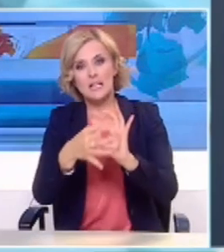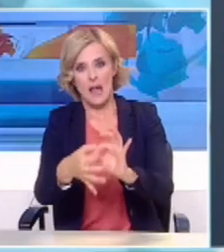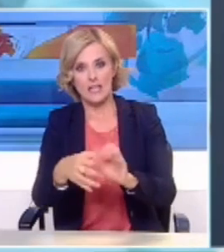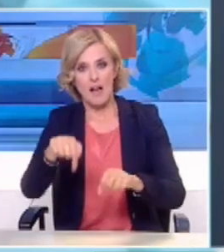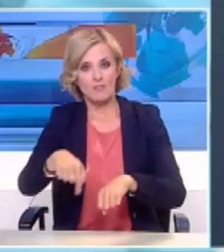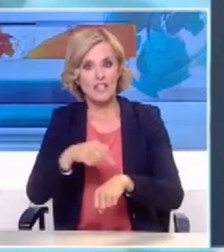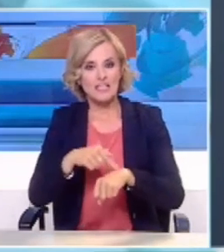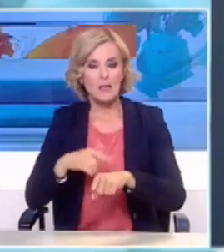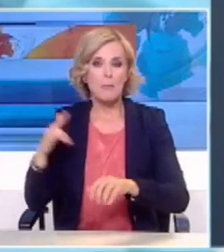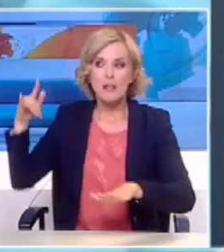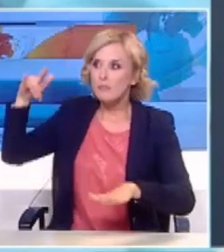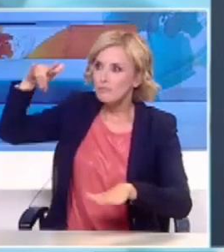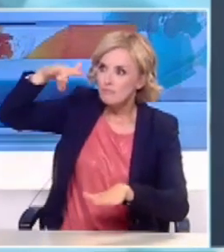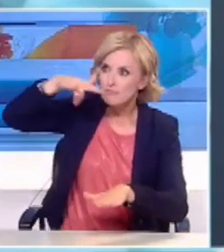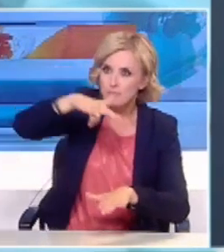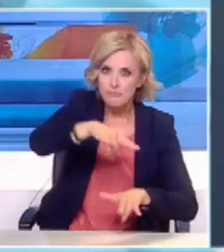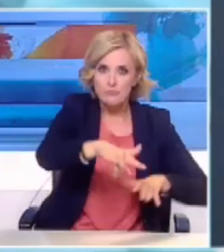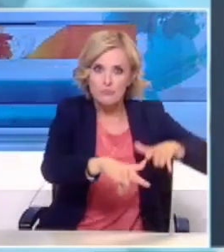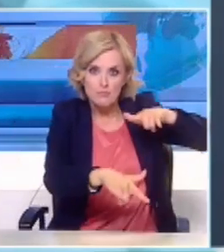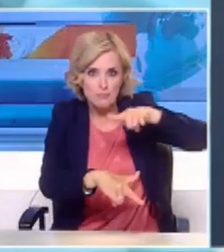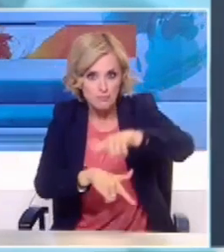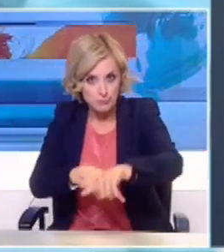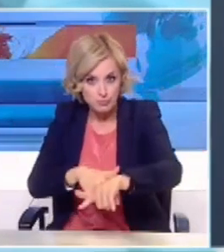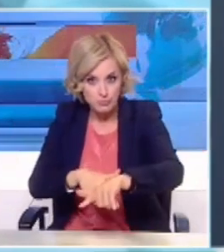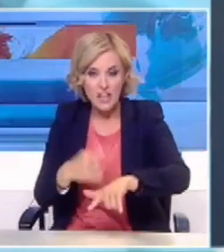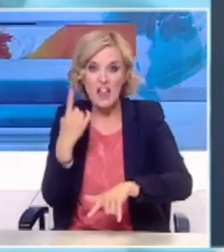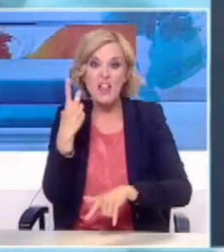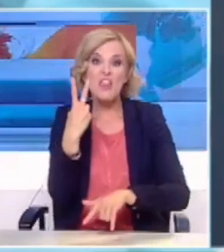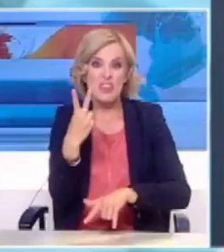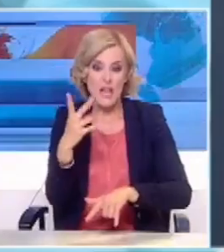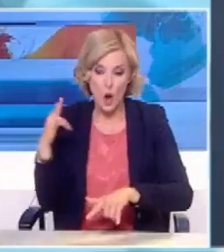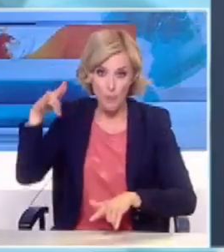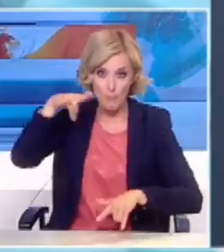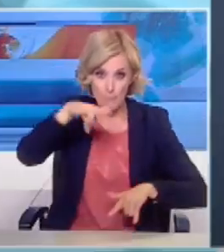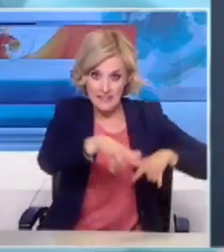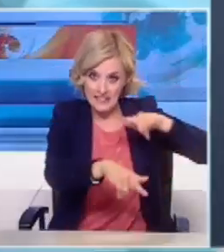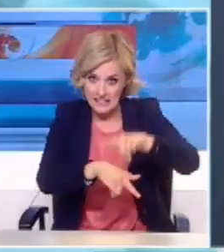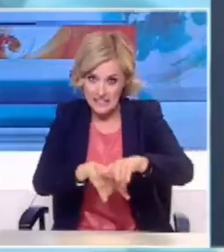χώρα μας ελέγχεται. Χθες έφτασαν στη χώρα μας δύο τακτικές πτήσεις με 157 επιβάτες συνολικά.